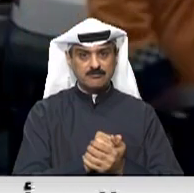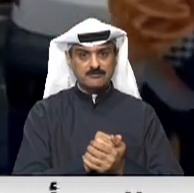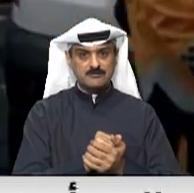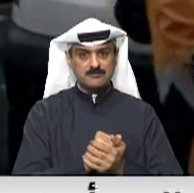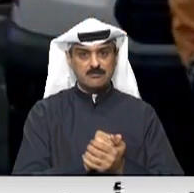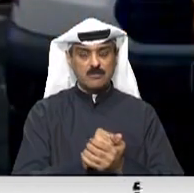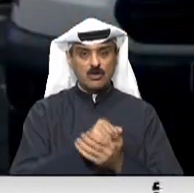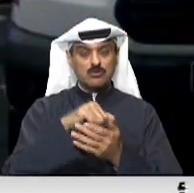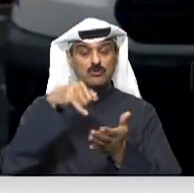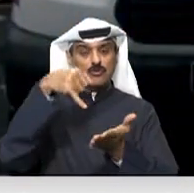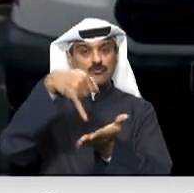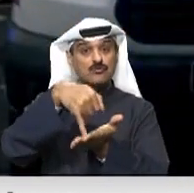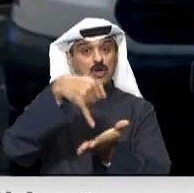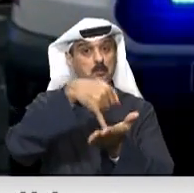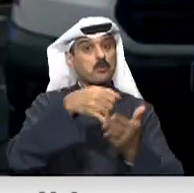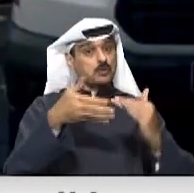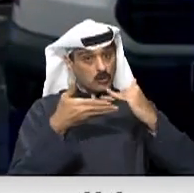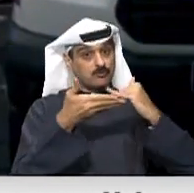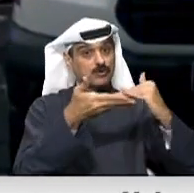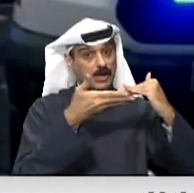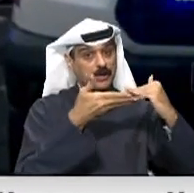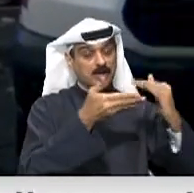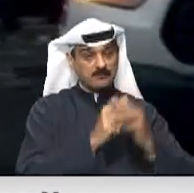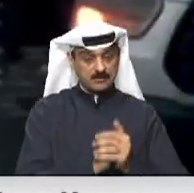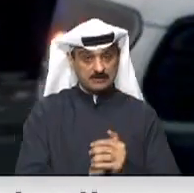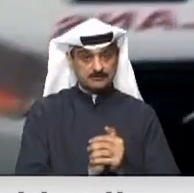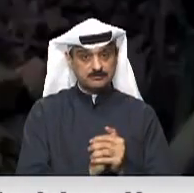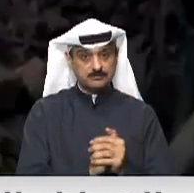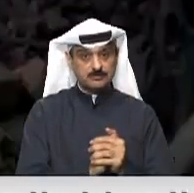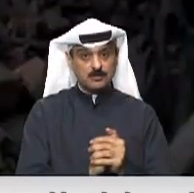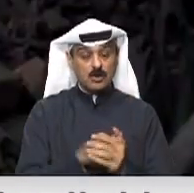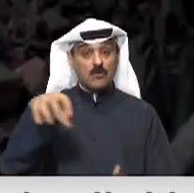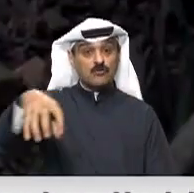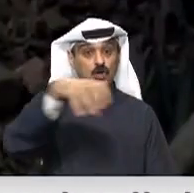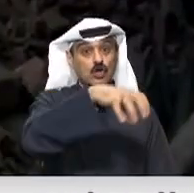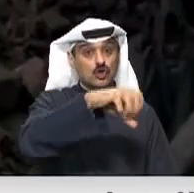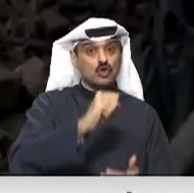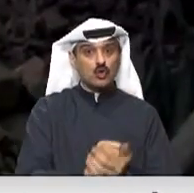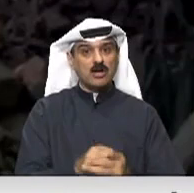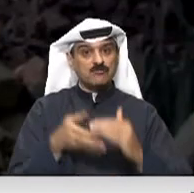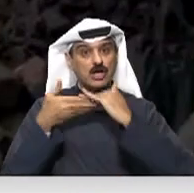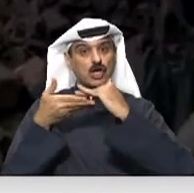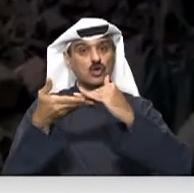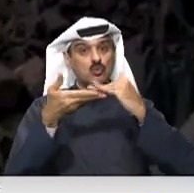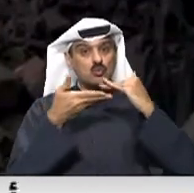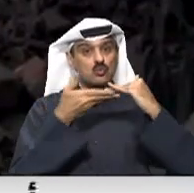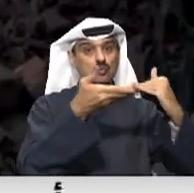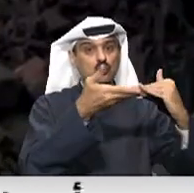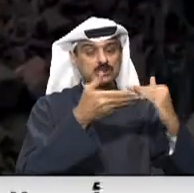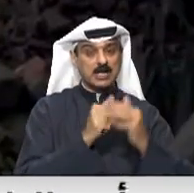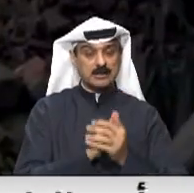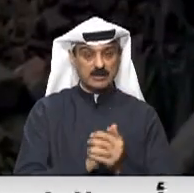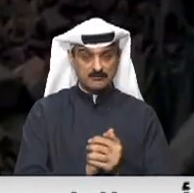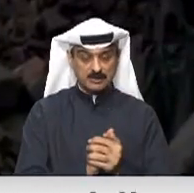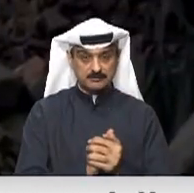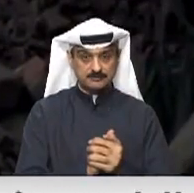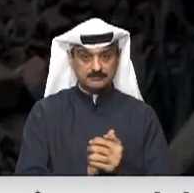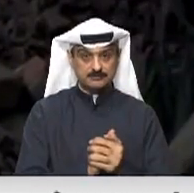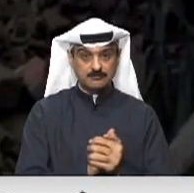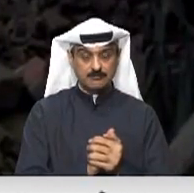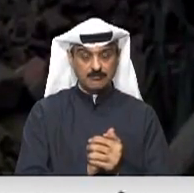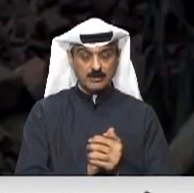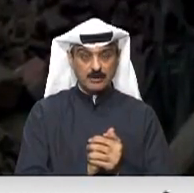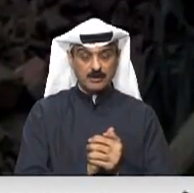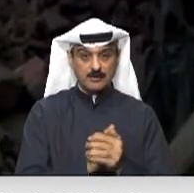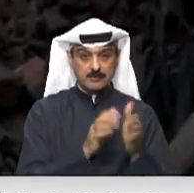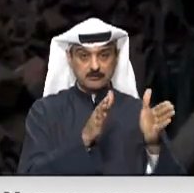عدة دول حقيقة، وعرض 45 دولة المساعدة للناتو والاتحاد وفق أردوغان.